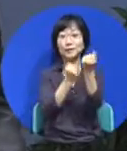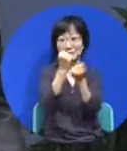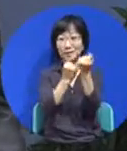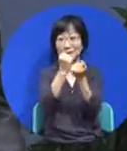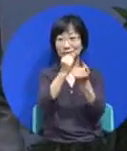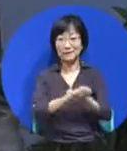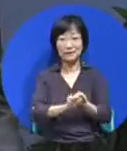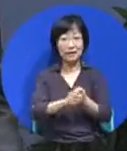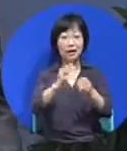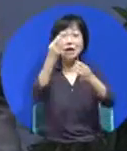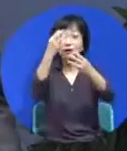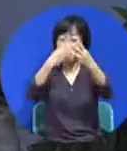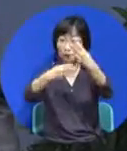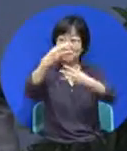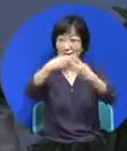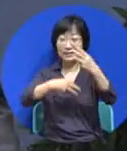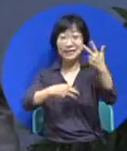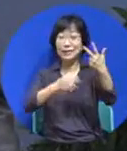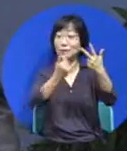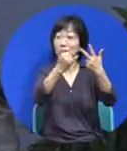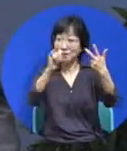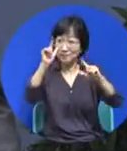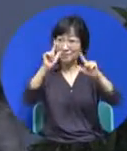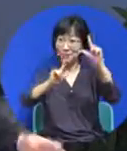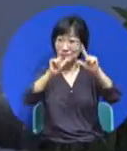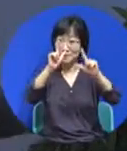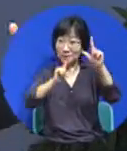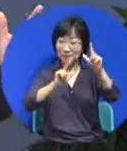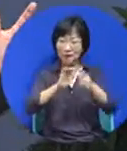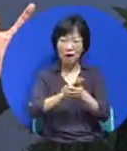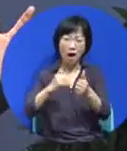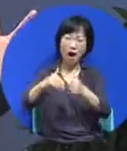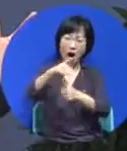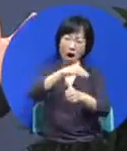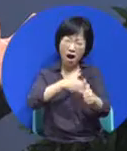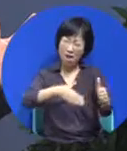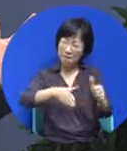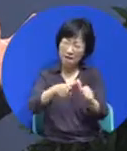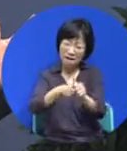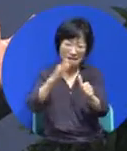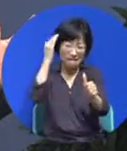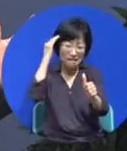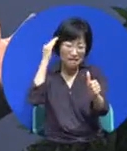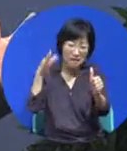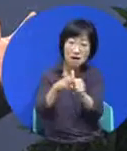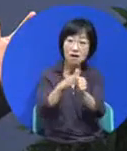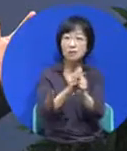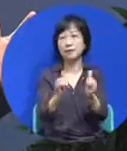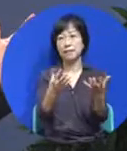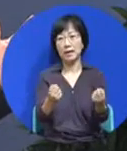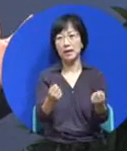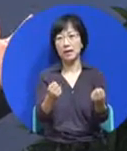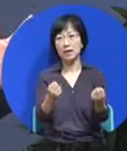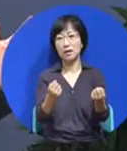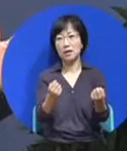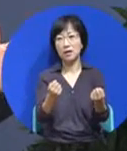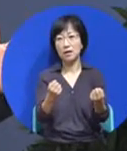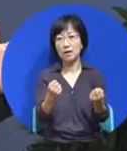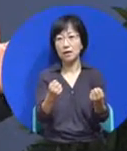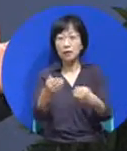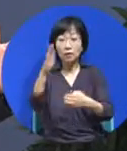explaining. 렘넌트 일곱 명을 보세요. Look at the seven remnants. 주위에 괴롭힌 사람 많았습니다. There are so many people bothering them around them. 그들이